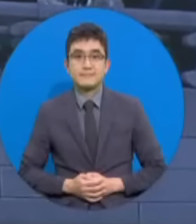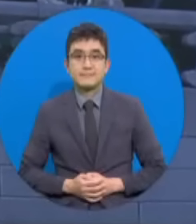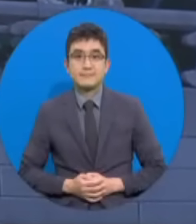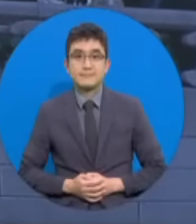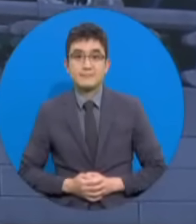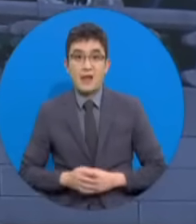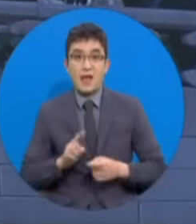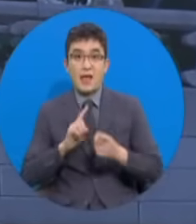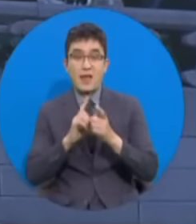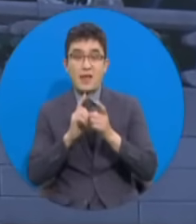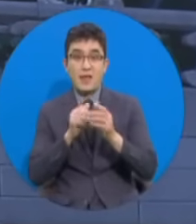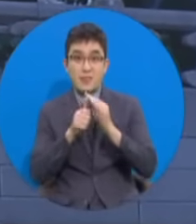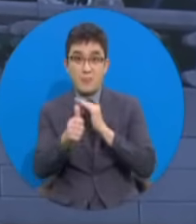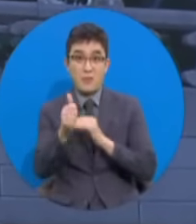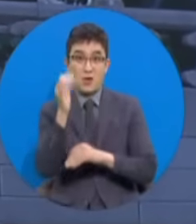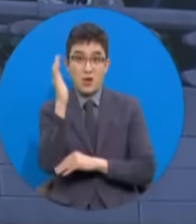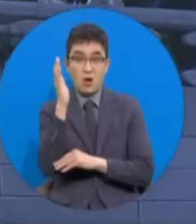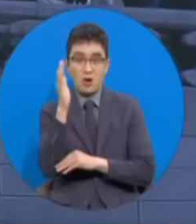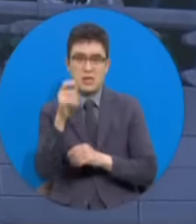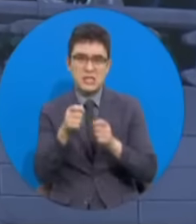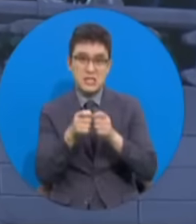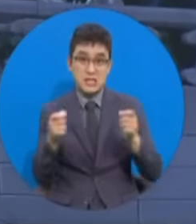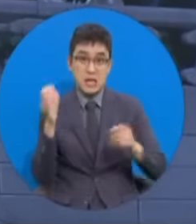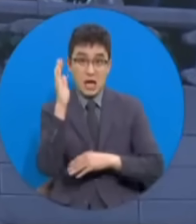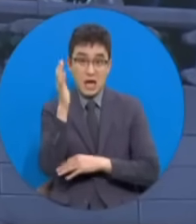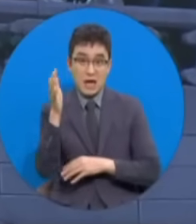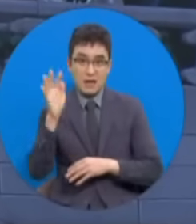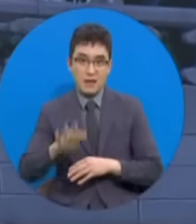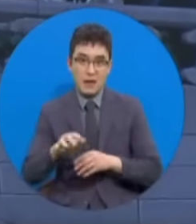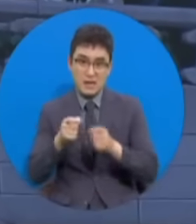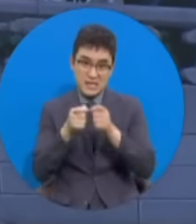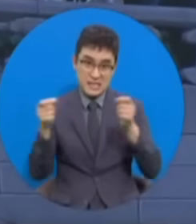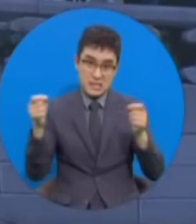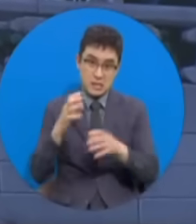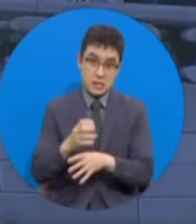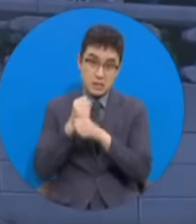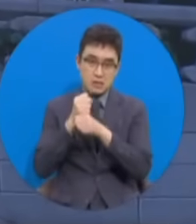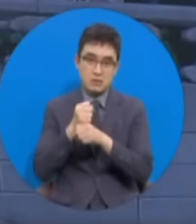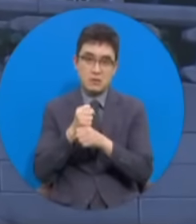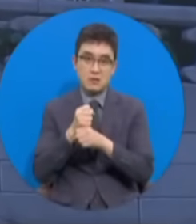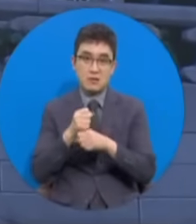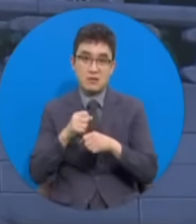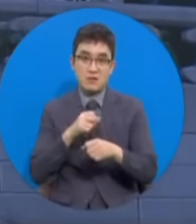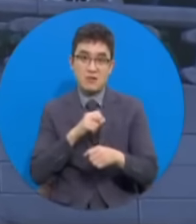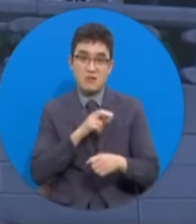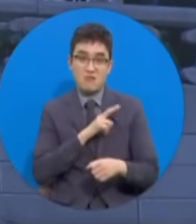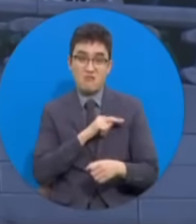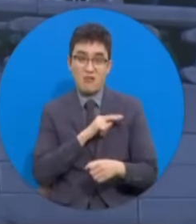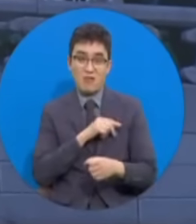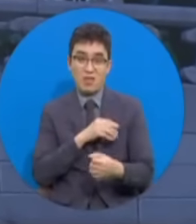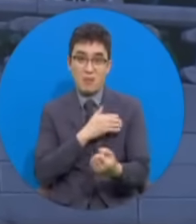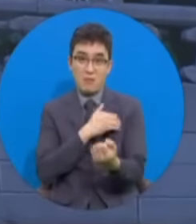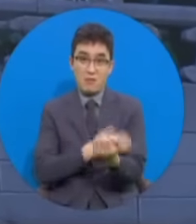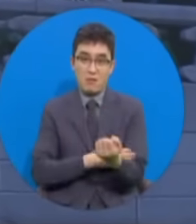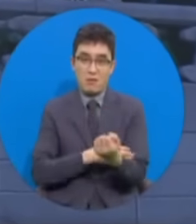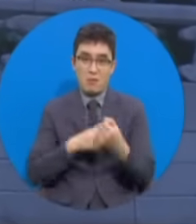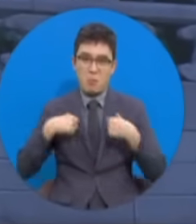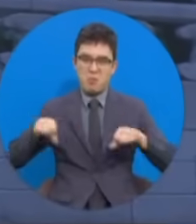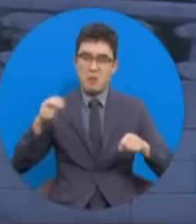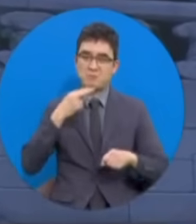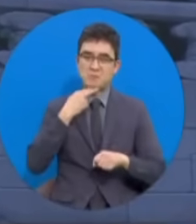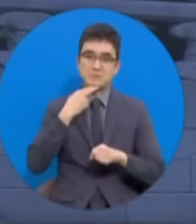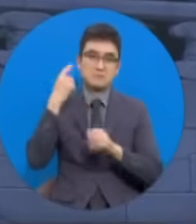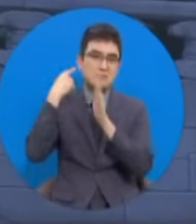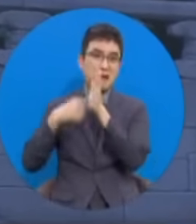대변인이 뭐 길게 말했지만 부채포 특권 포기 안 하겠다로 결론 난 겁니다. 김용주 의원님, 네. 이것도 안 받으면 망한다는데